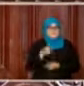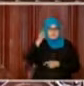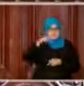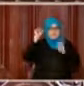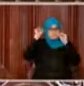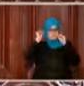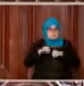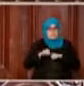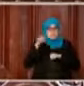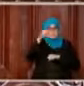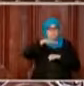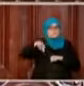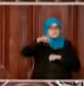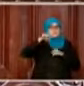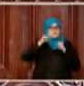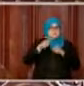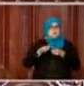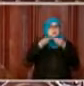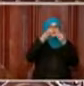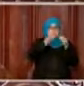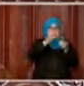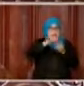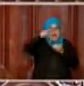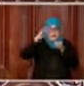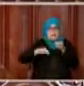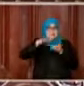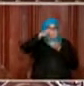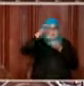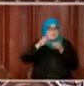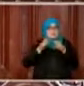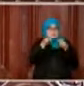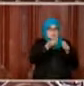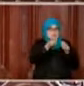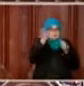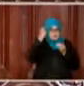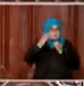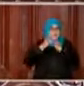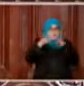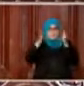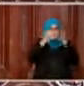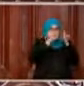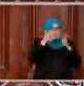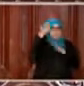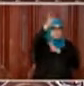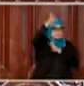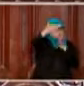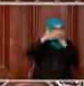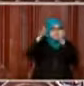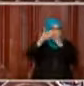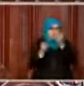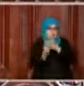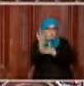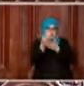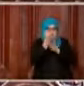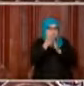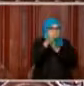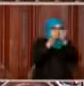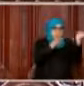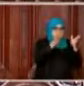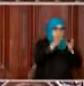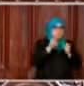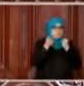وقدرتهم على تقديم الحلول وفتح آفاق جديدة أشد